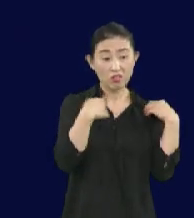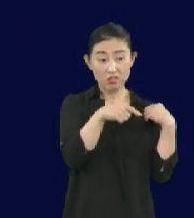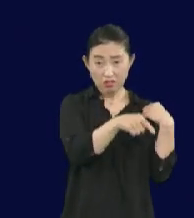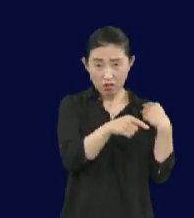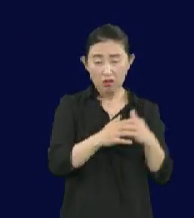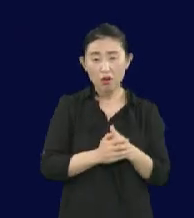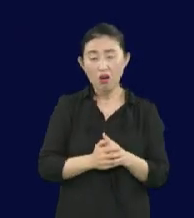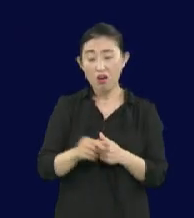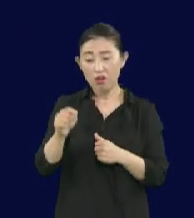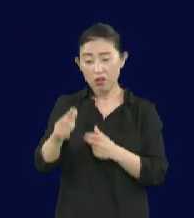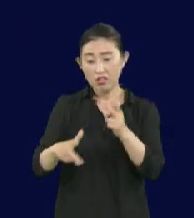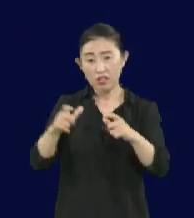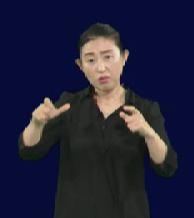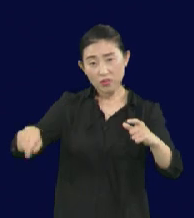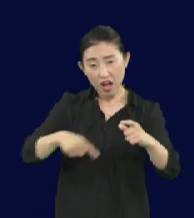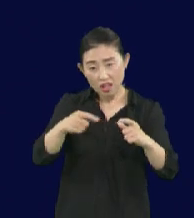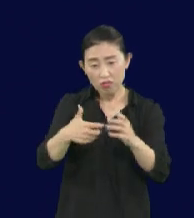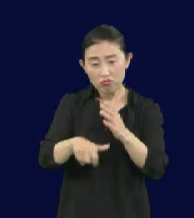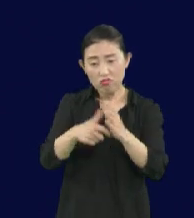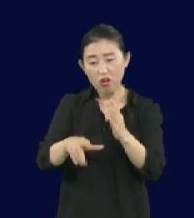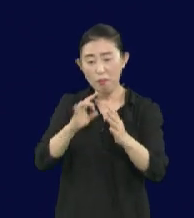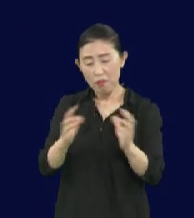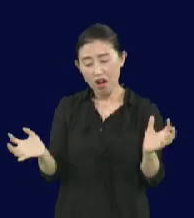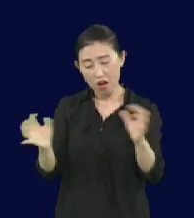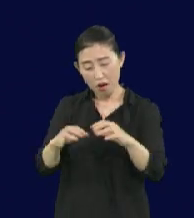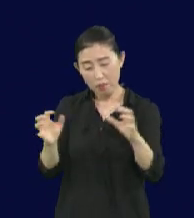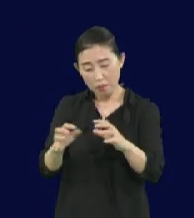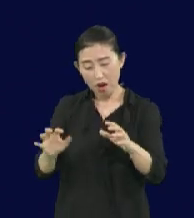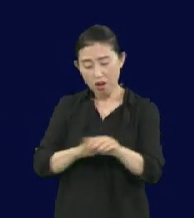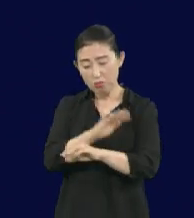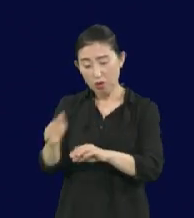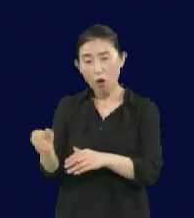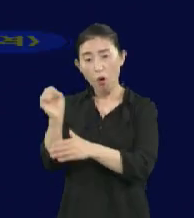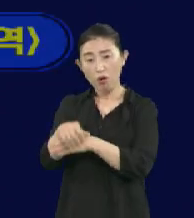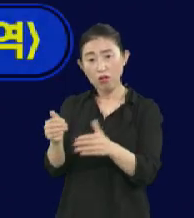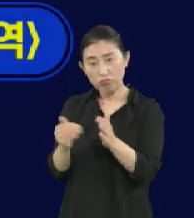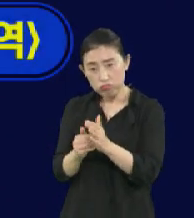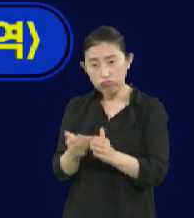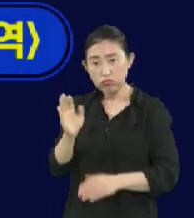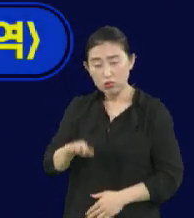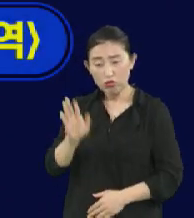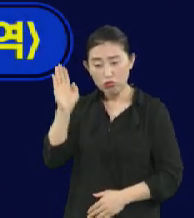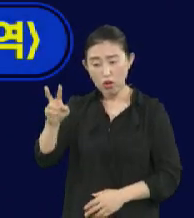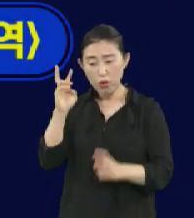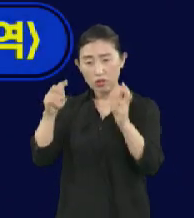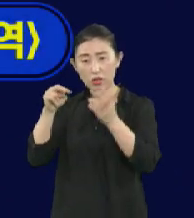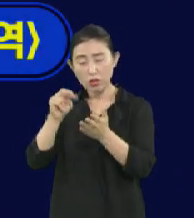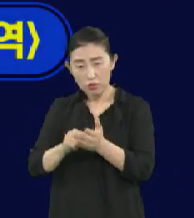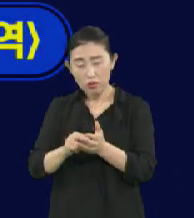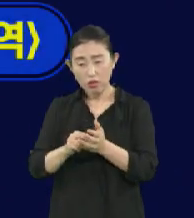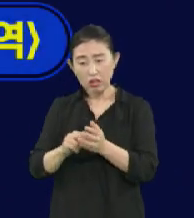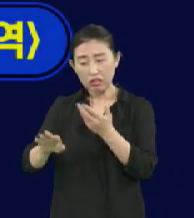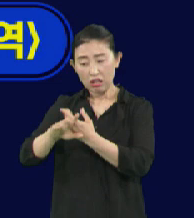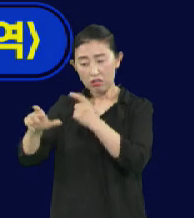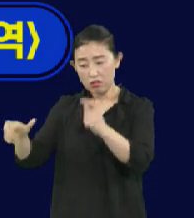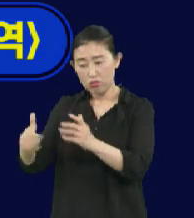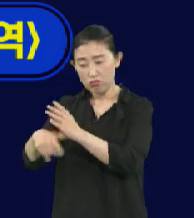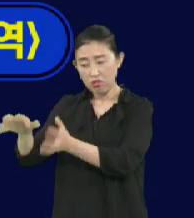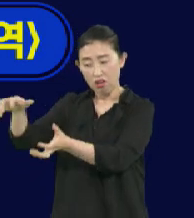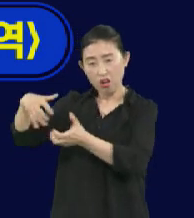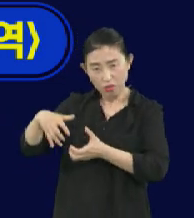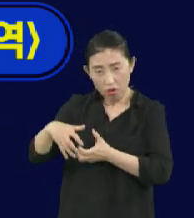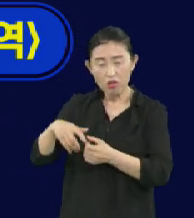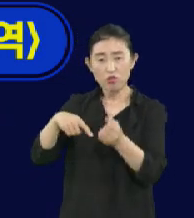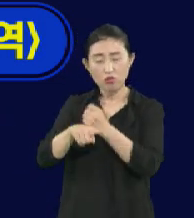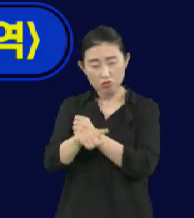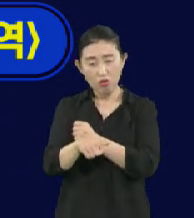금강유역환경청이 오토밸리 산업단지 내 폐기물만 매립하는 조건으로 승인했는데 이후 업체가 영업구역을 타지역까지